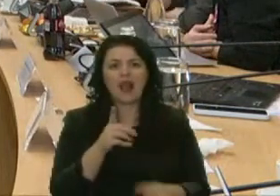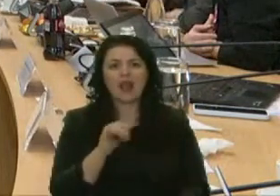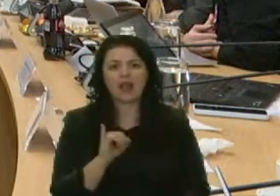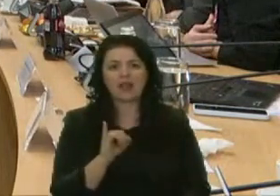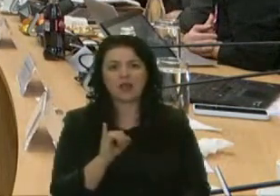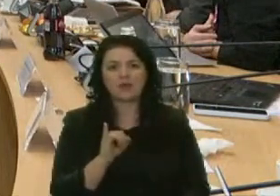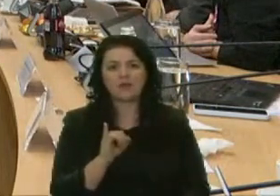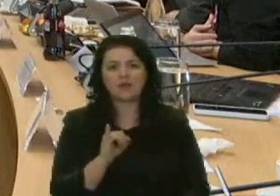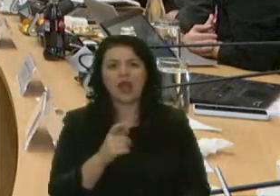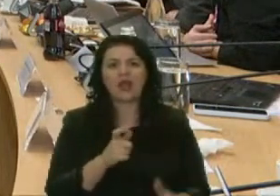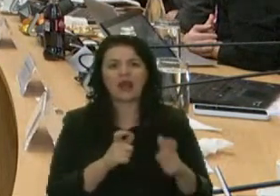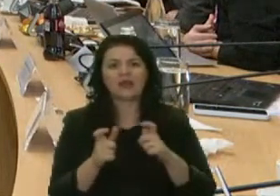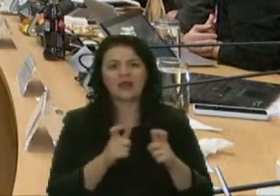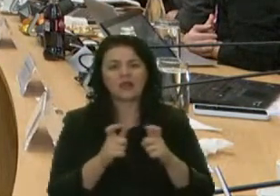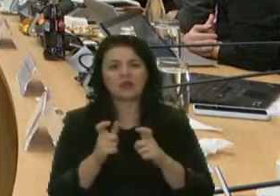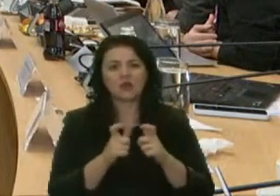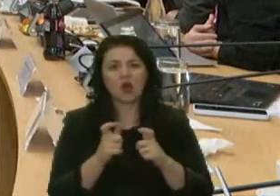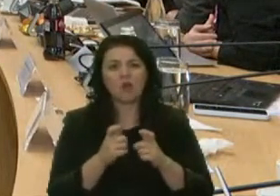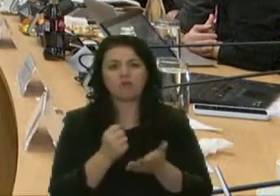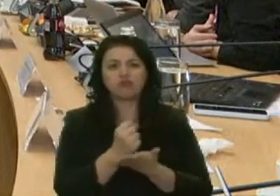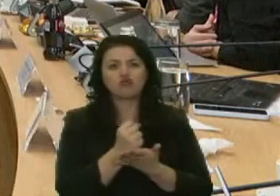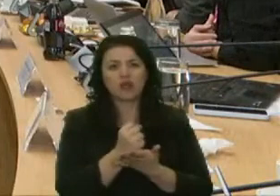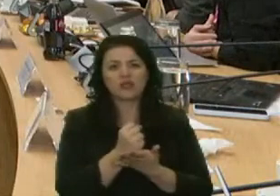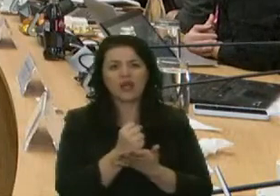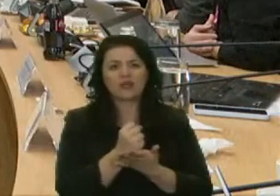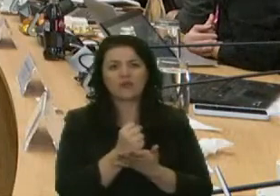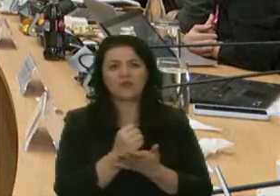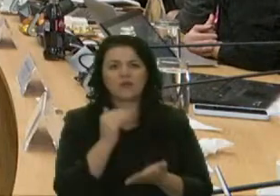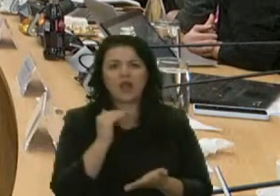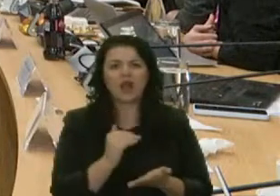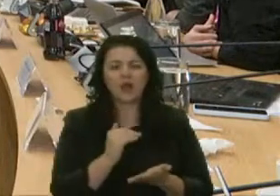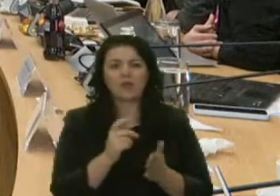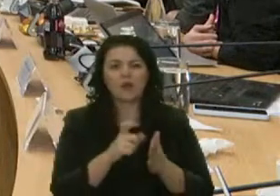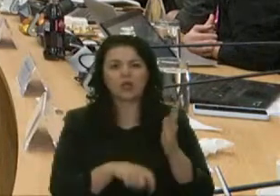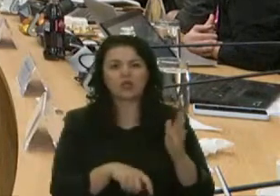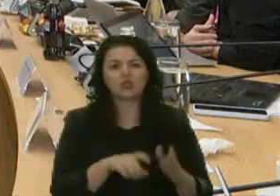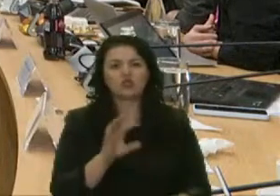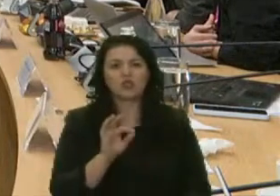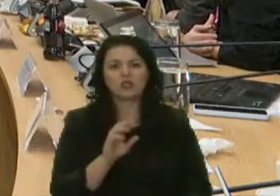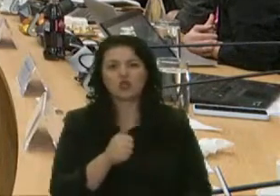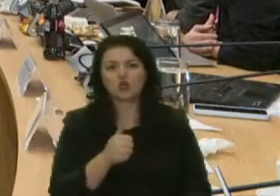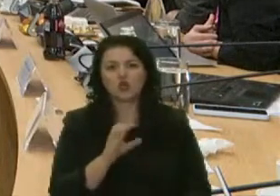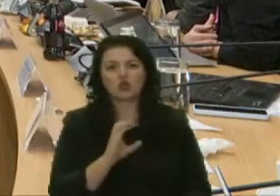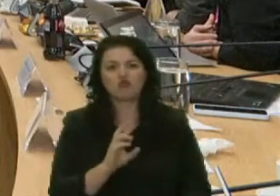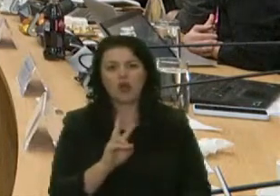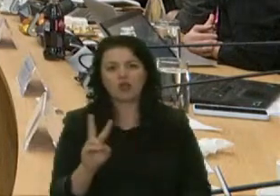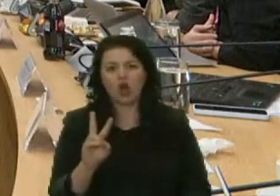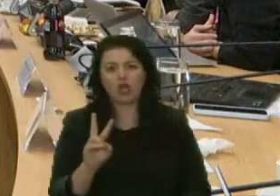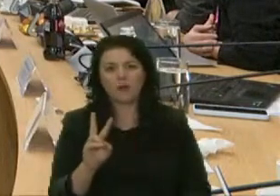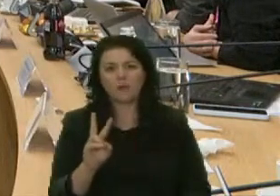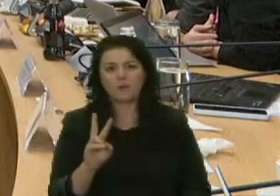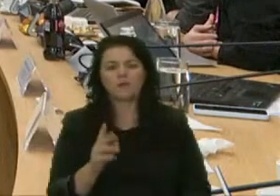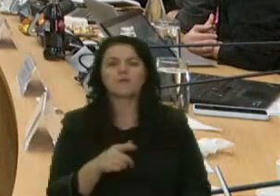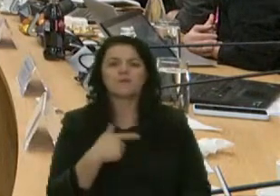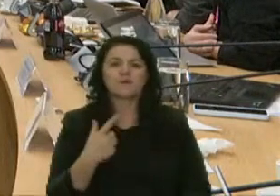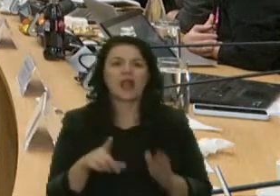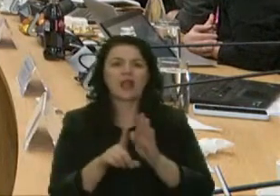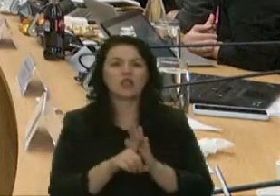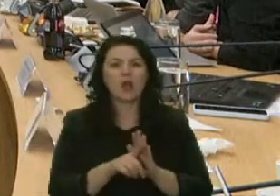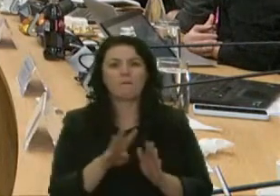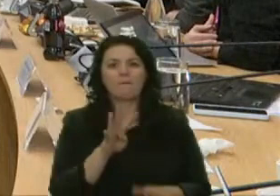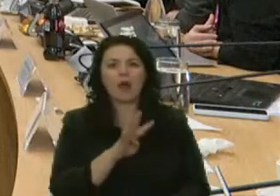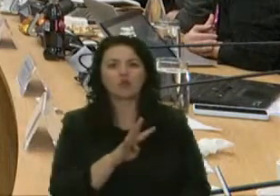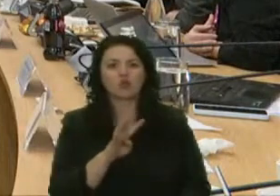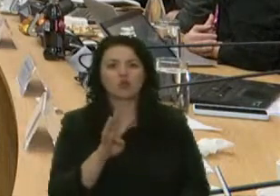la creditul de angajament și creditul bugetar pentru capitolul 51 C2 achiziții imobile conform legii 422